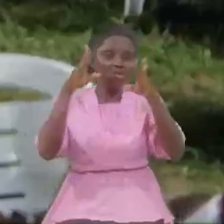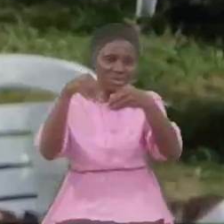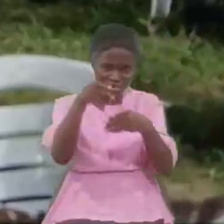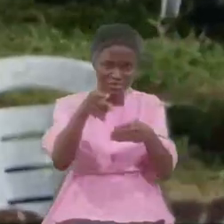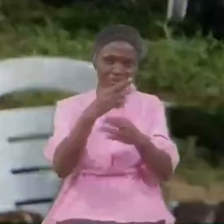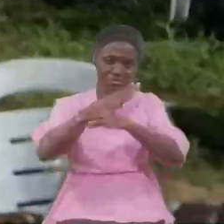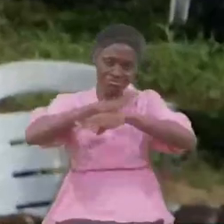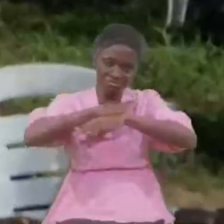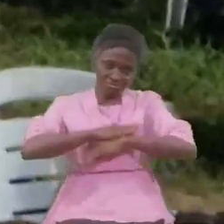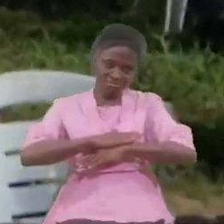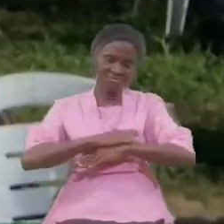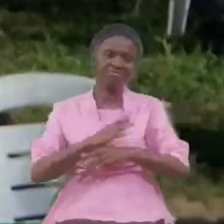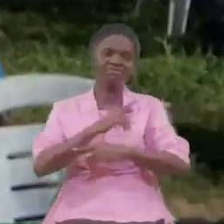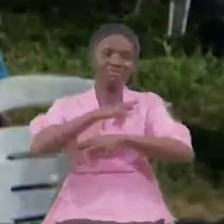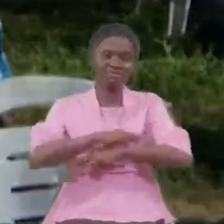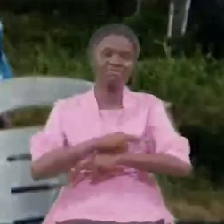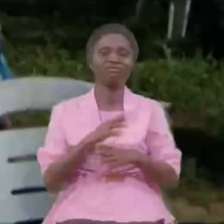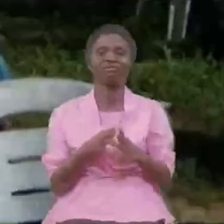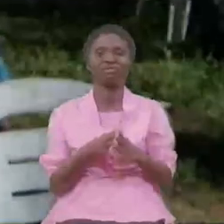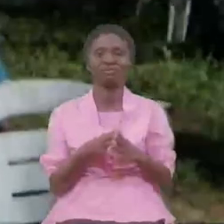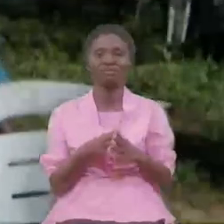je vous donnerai du repos.